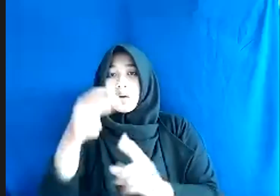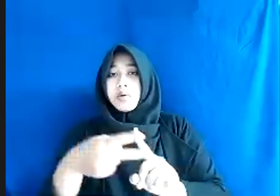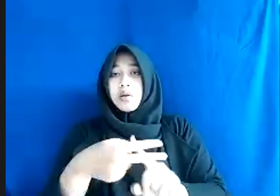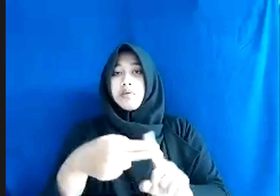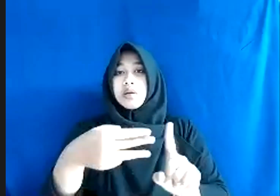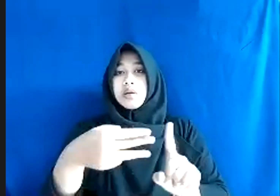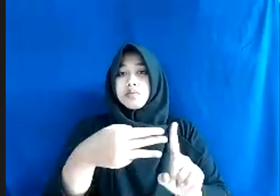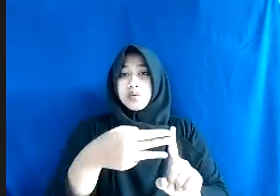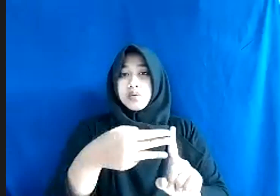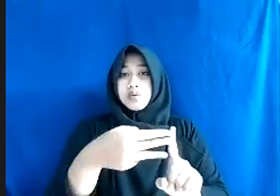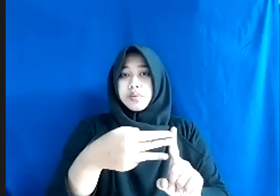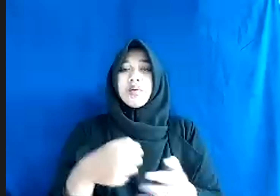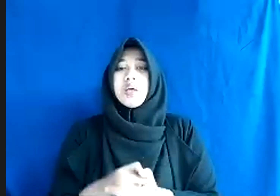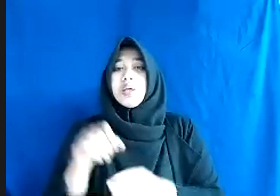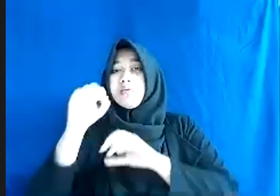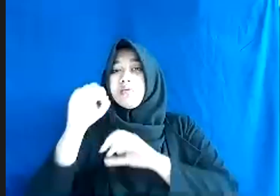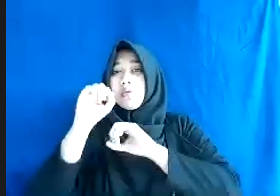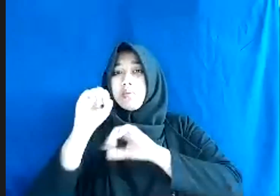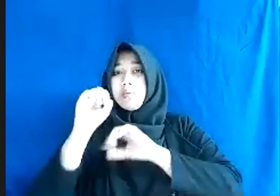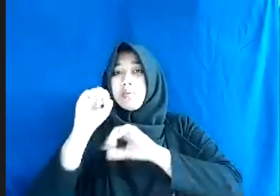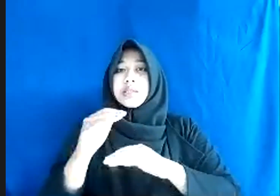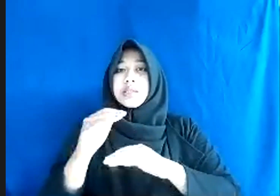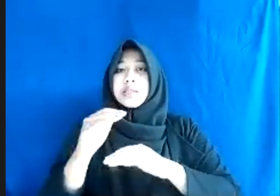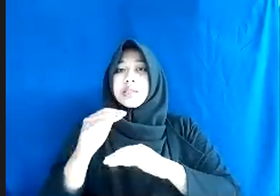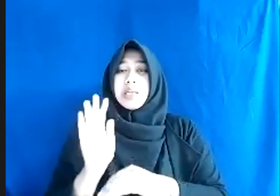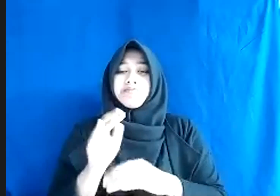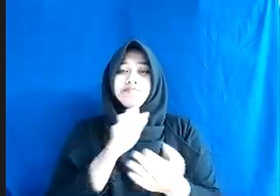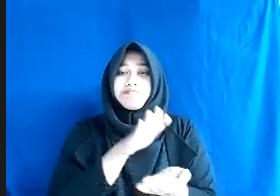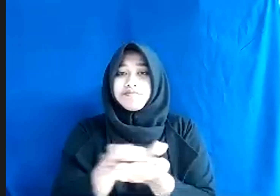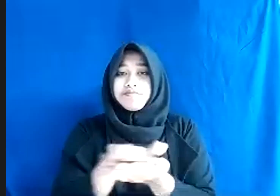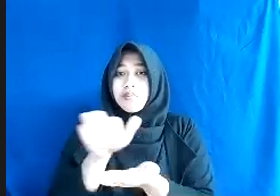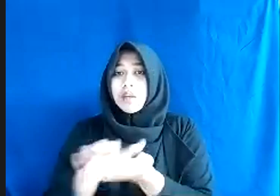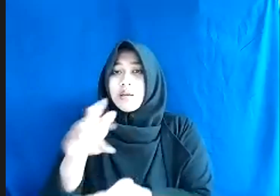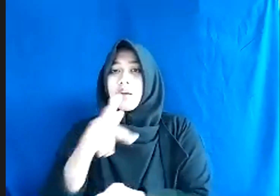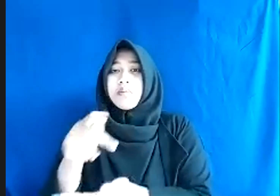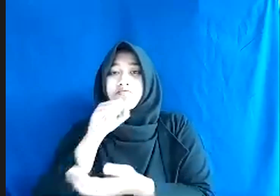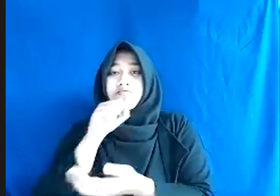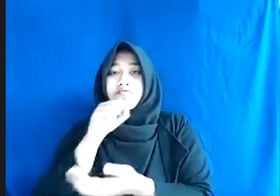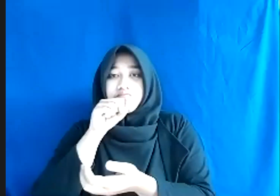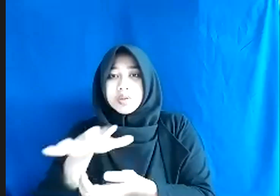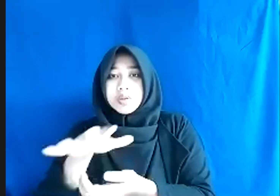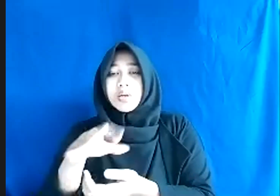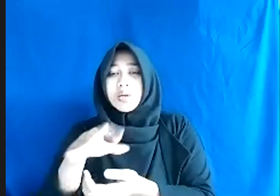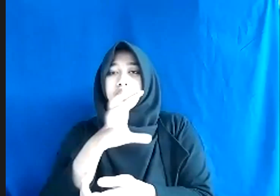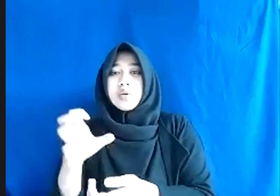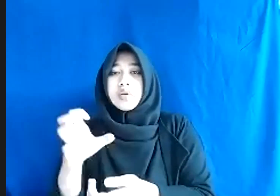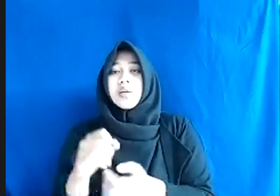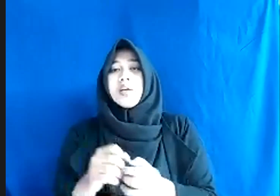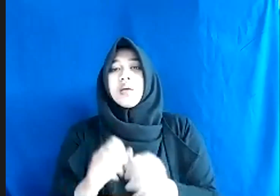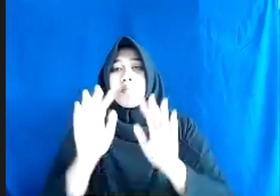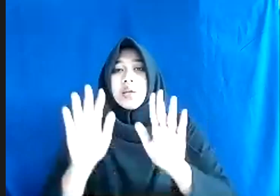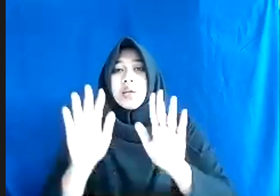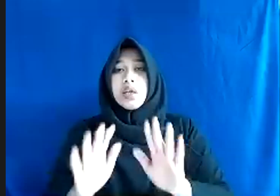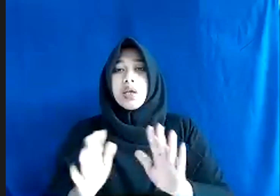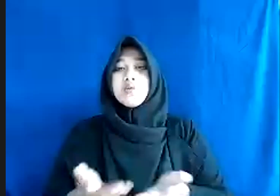Informasi selengkapnya akan kami share sore ini di media sosial kami. Sekali lagi terima kasih, dan jangan